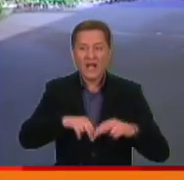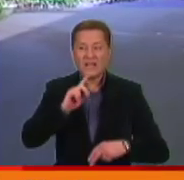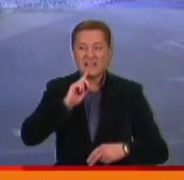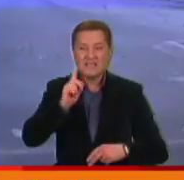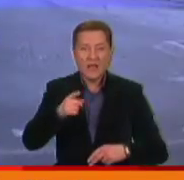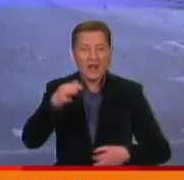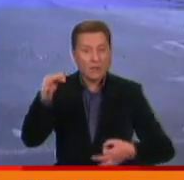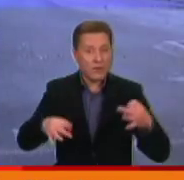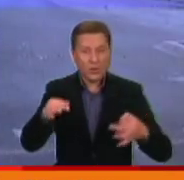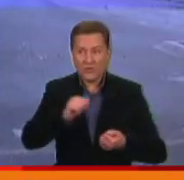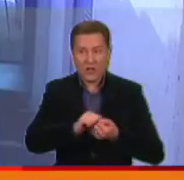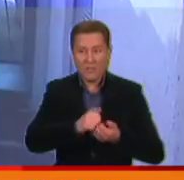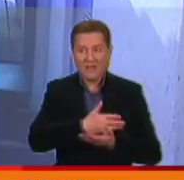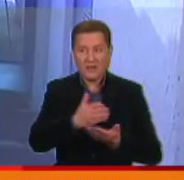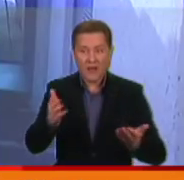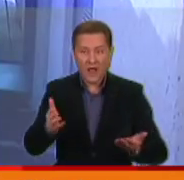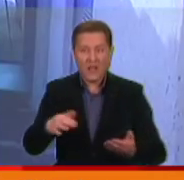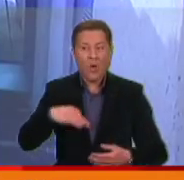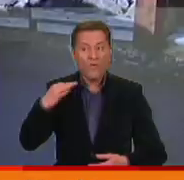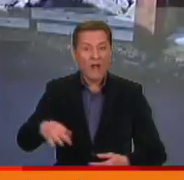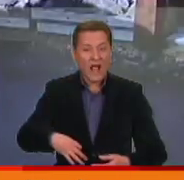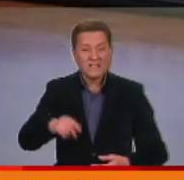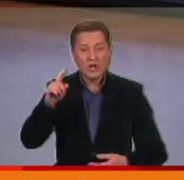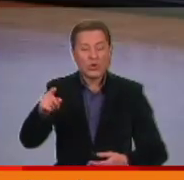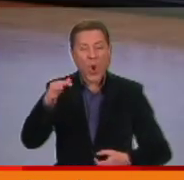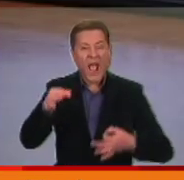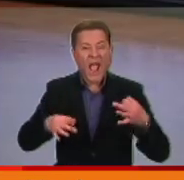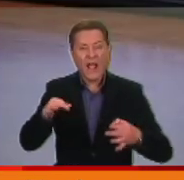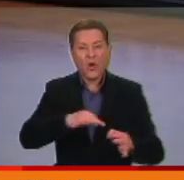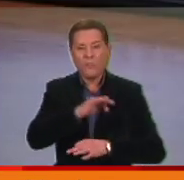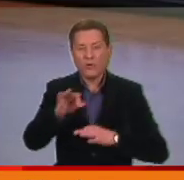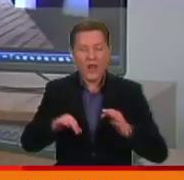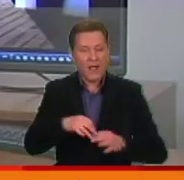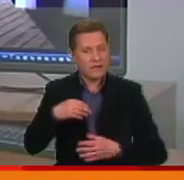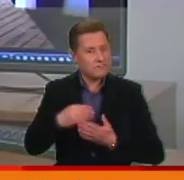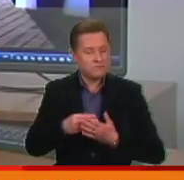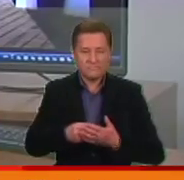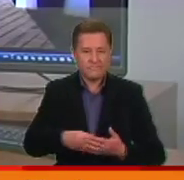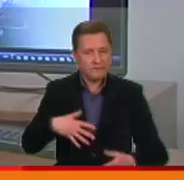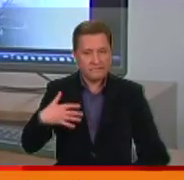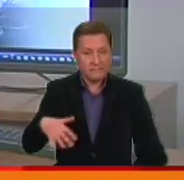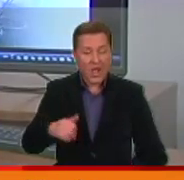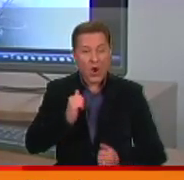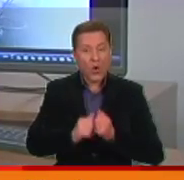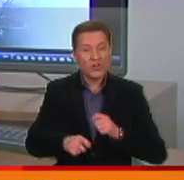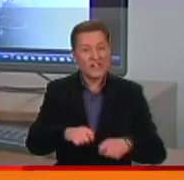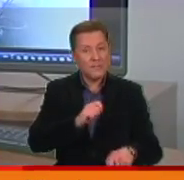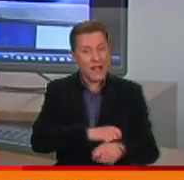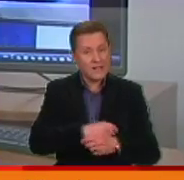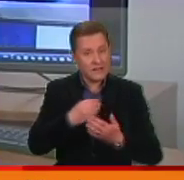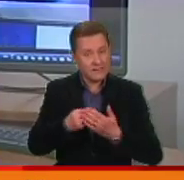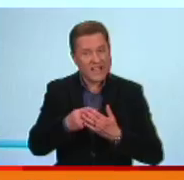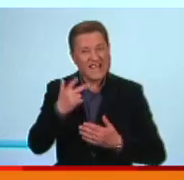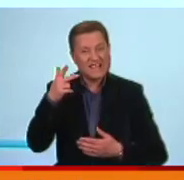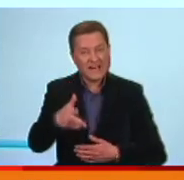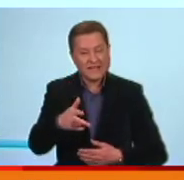суто природних матеріалів. Щоправда, у Франції той екопроект став Рафаелеві у чималу суму. Кожен метр оселі коштував 3